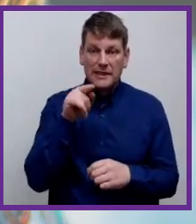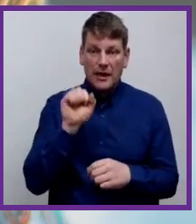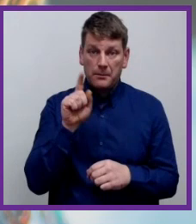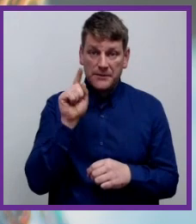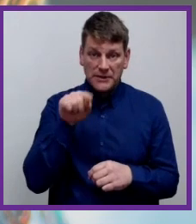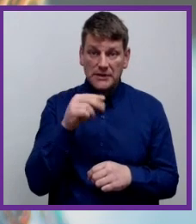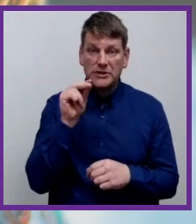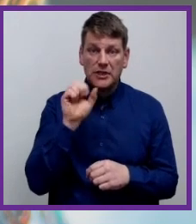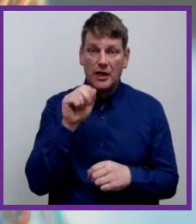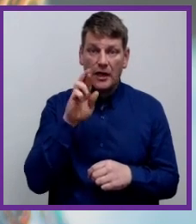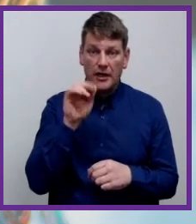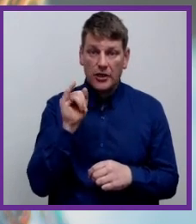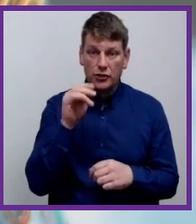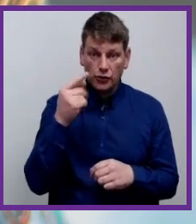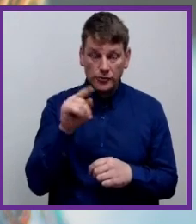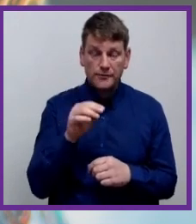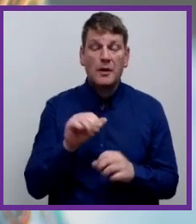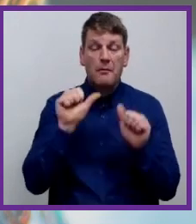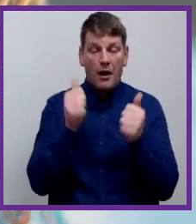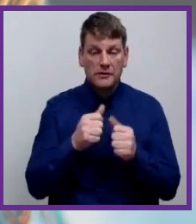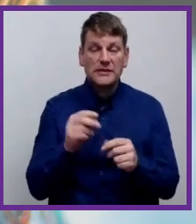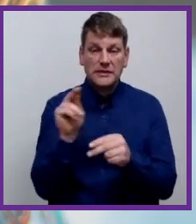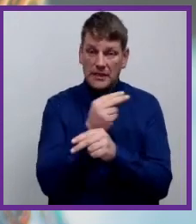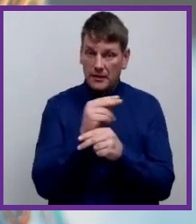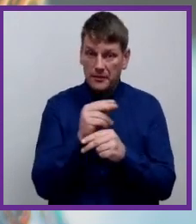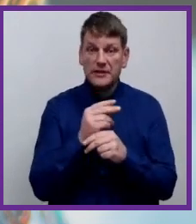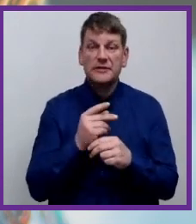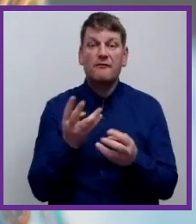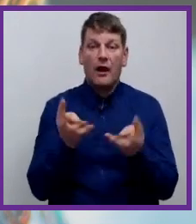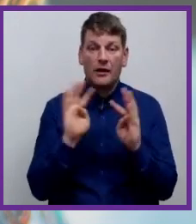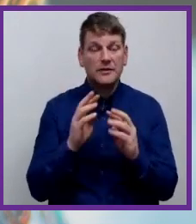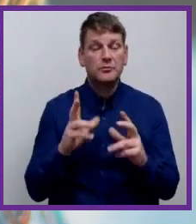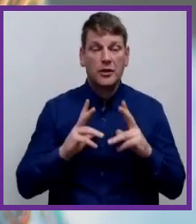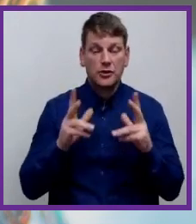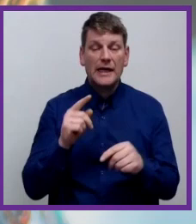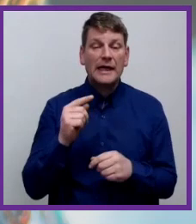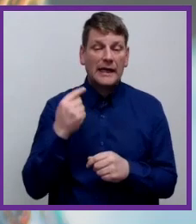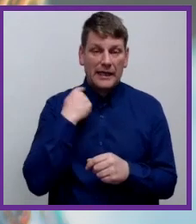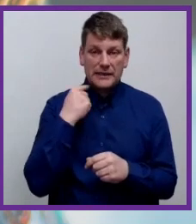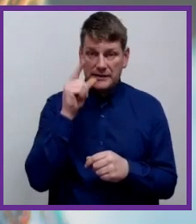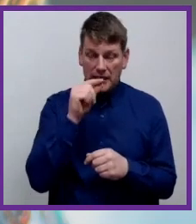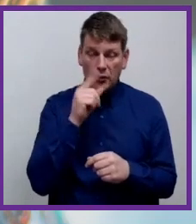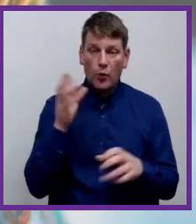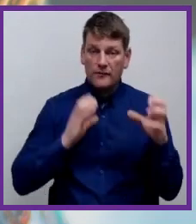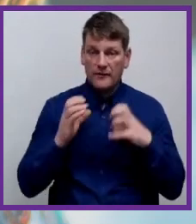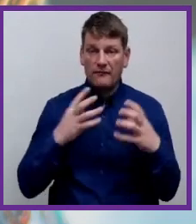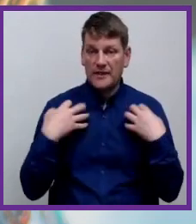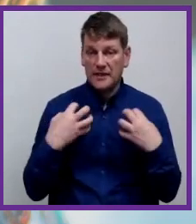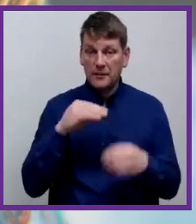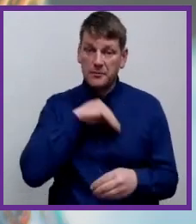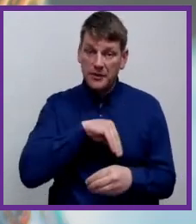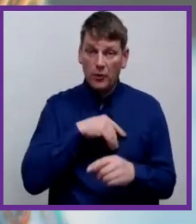Latvijas Mākslas terapijas asociācijas valdes priekšsēdētāji Rīgas Stradiņa universitātes veselības psiholoģijas